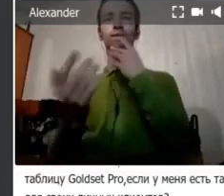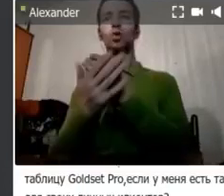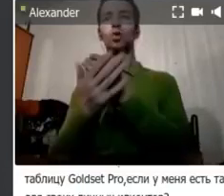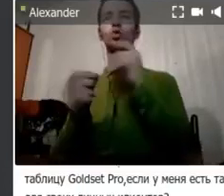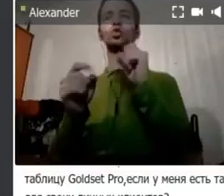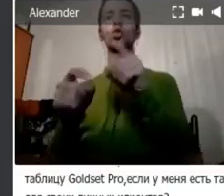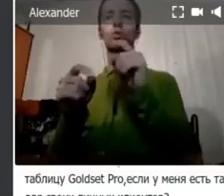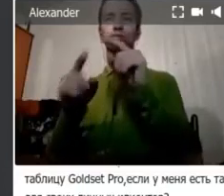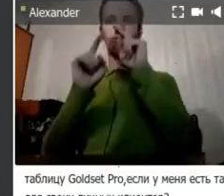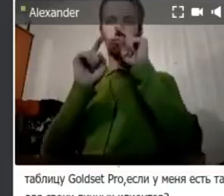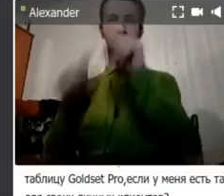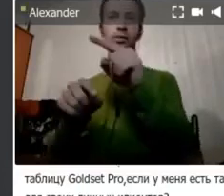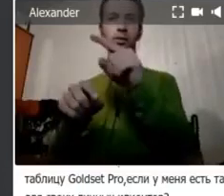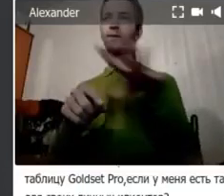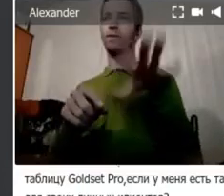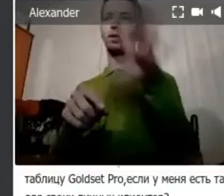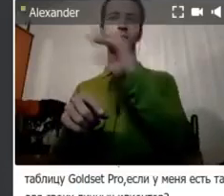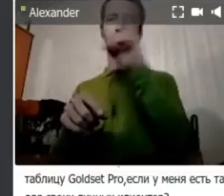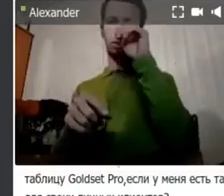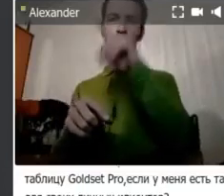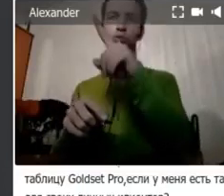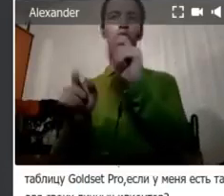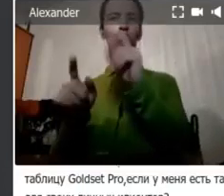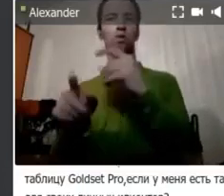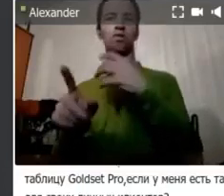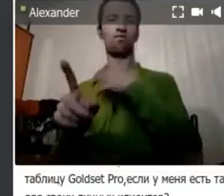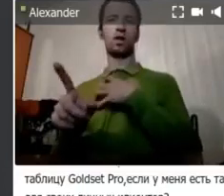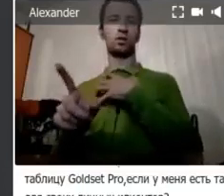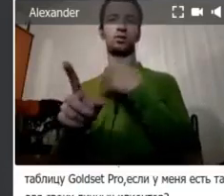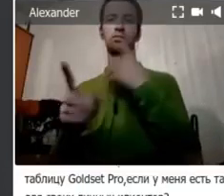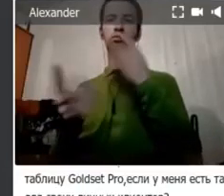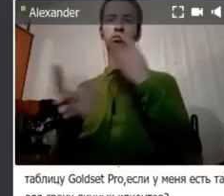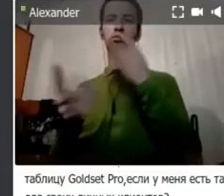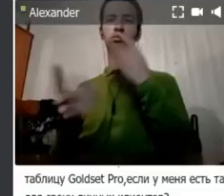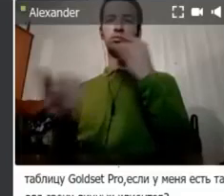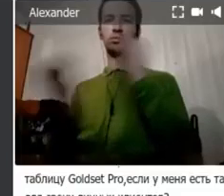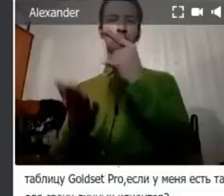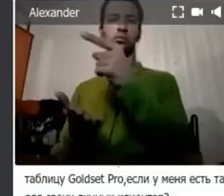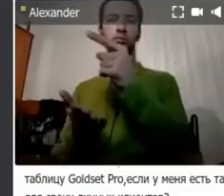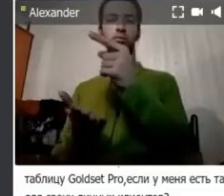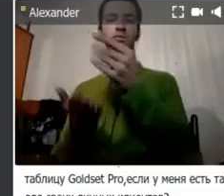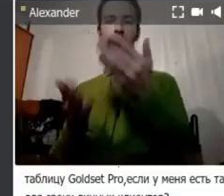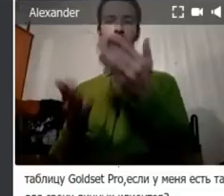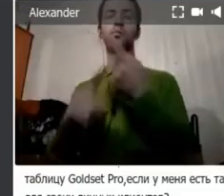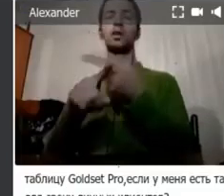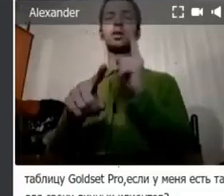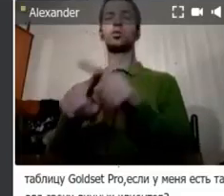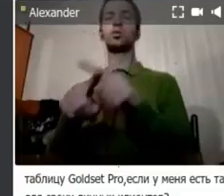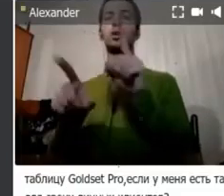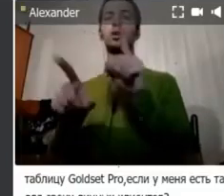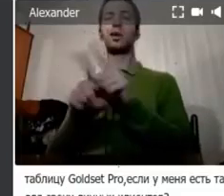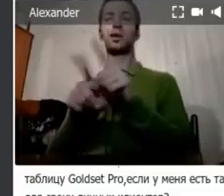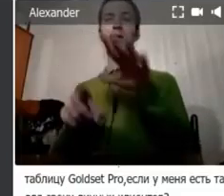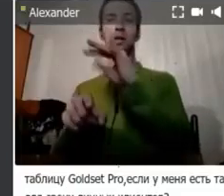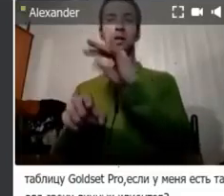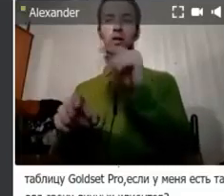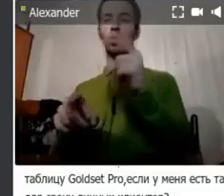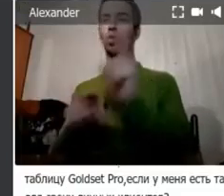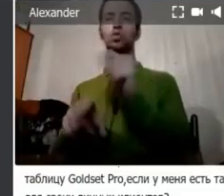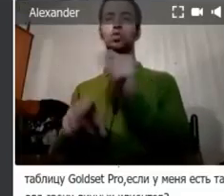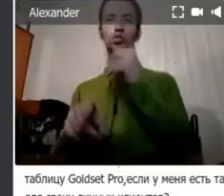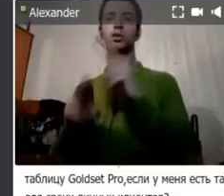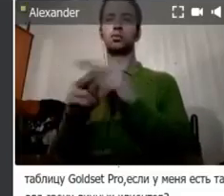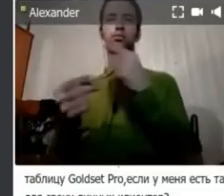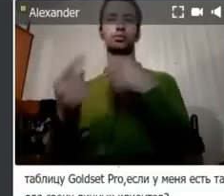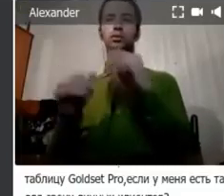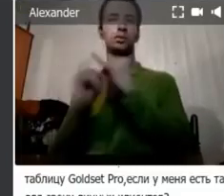там, азиатских стран, там, Узбекистан тот же, Индия. For People нужен, там много важной информации. Ну,